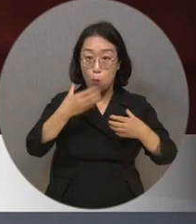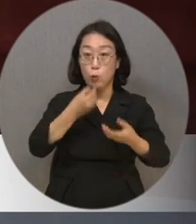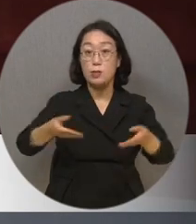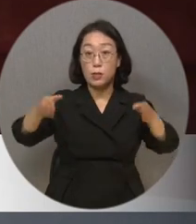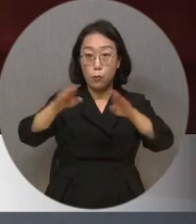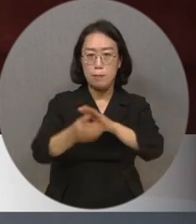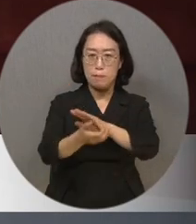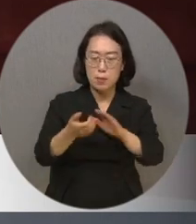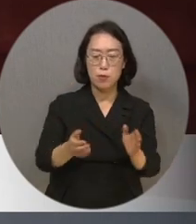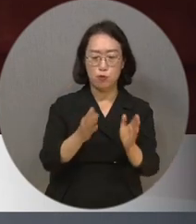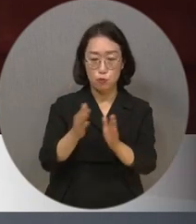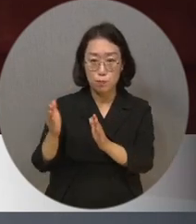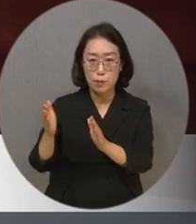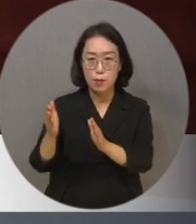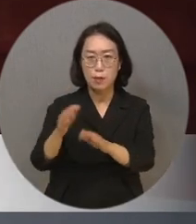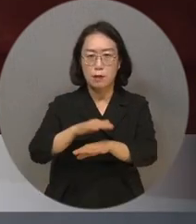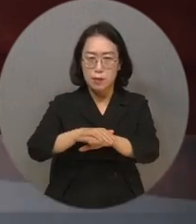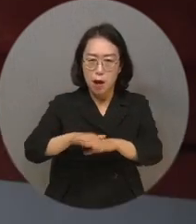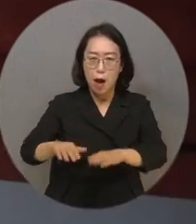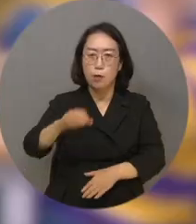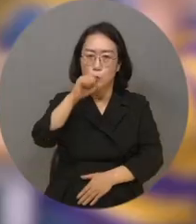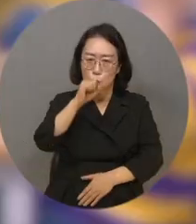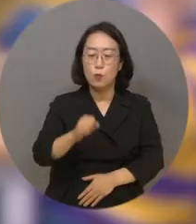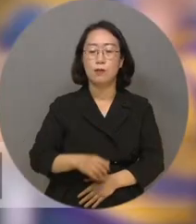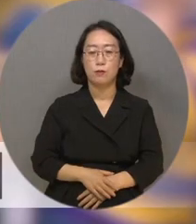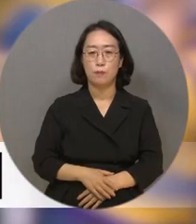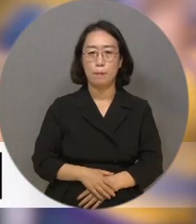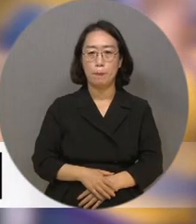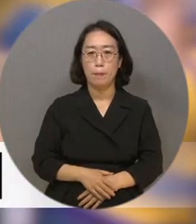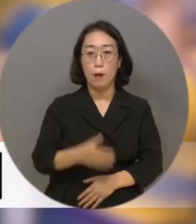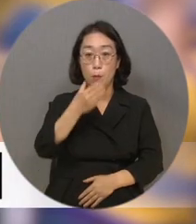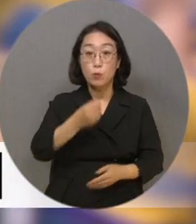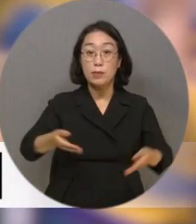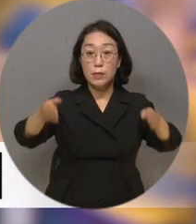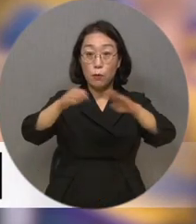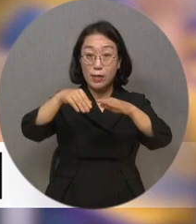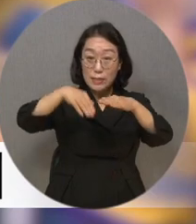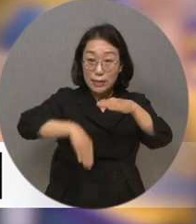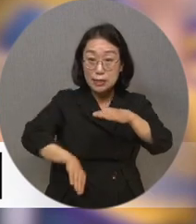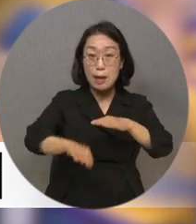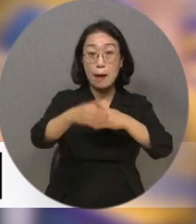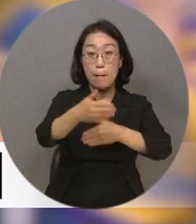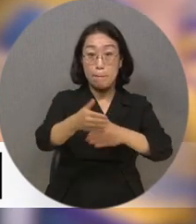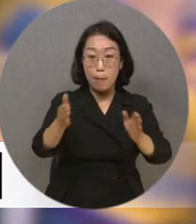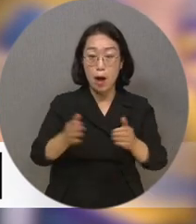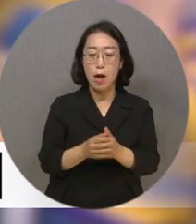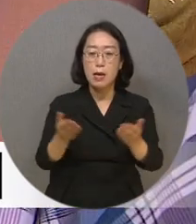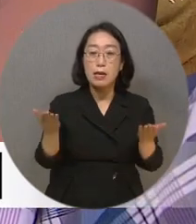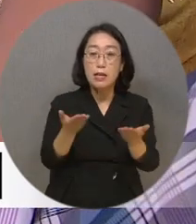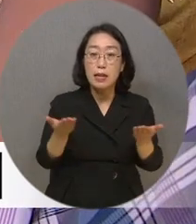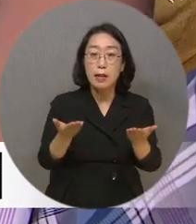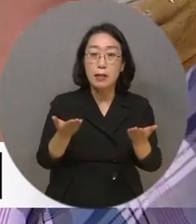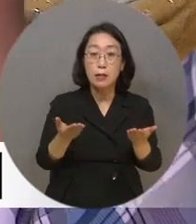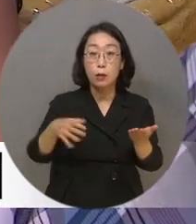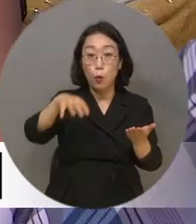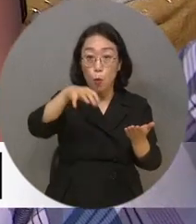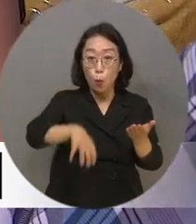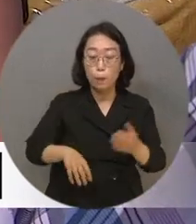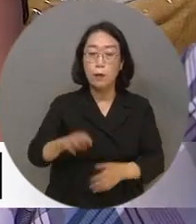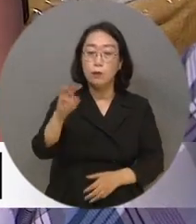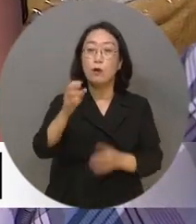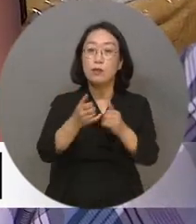잘 적절하게 잘 대비를 했으면 좋겠지만 복지관 지하에 위치한 서울 남부 보호작업장은 30명이